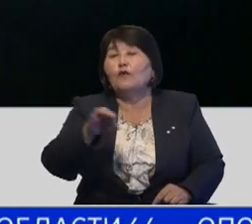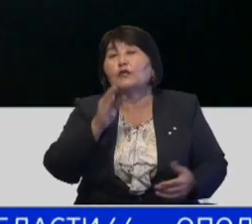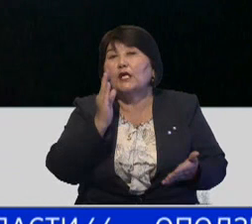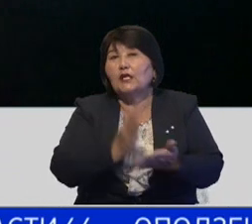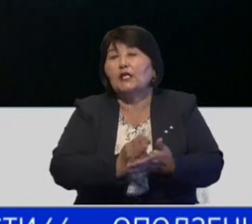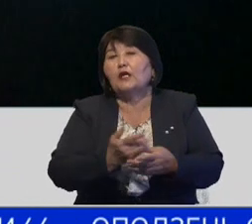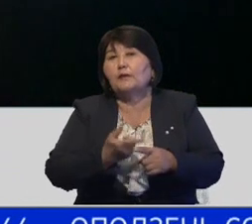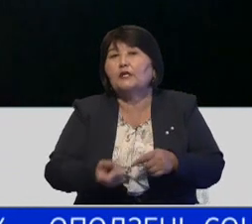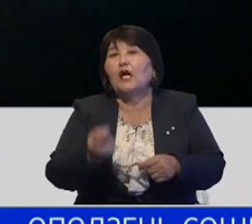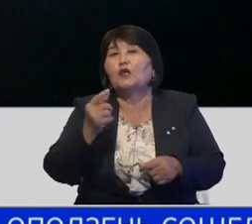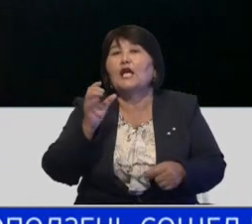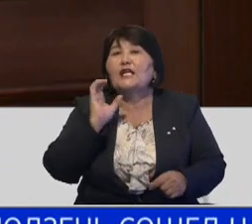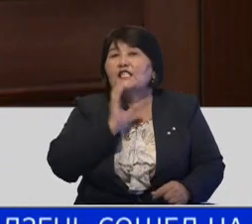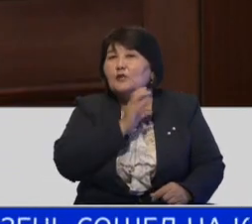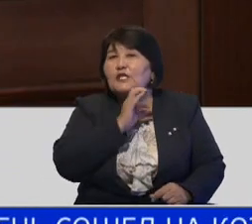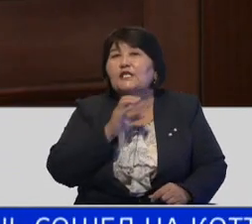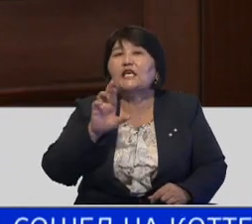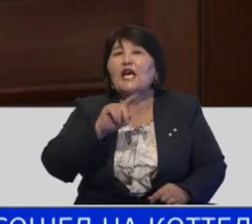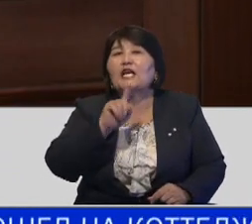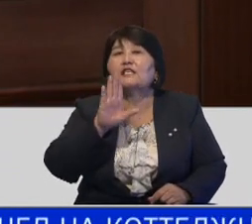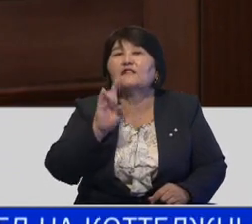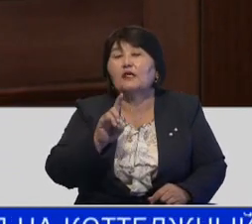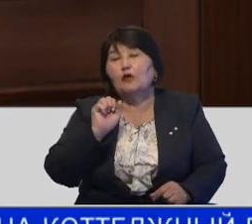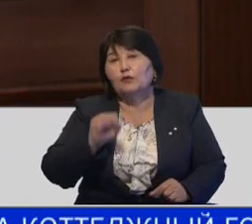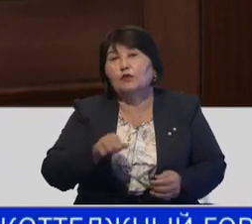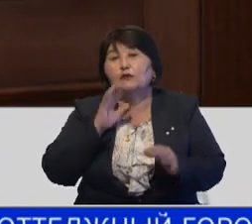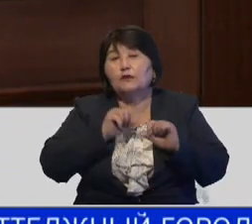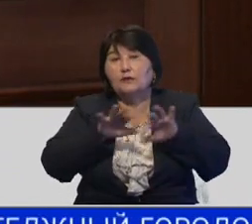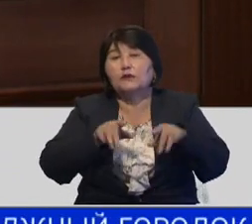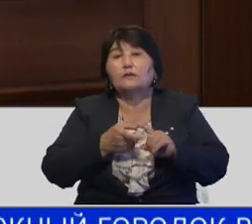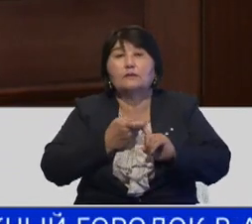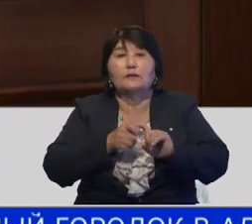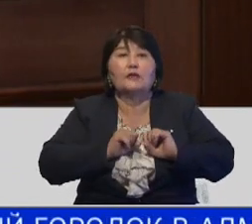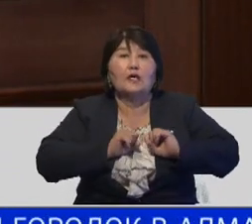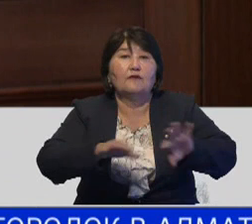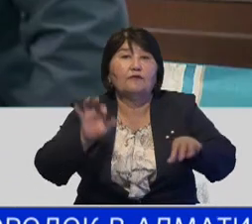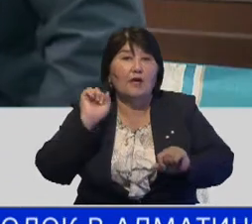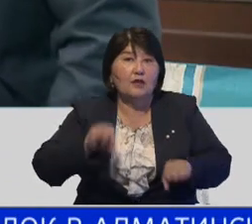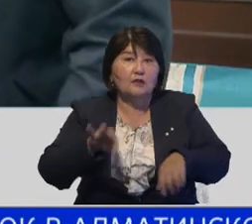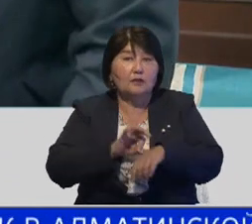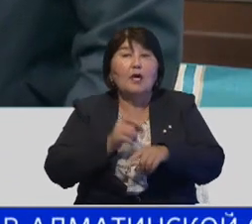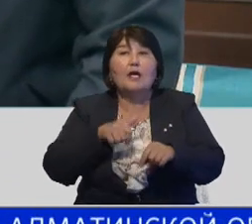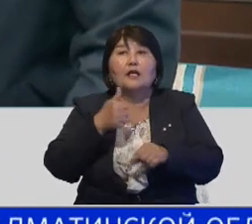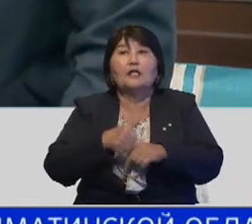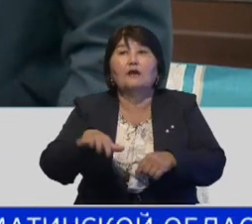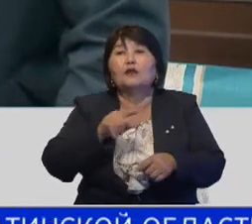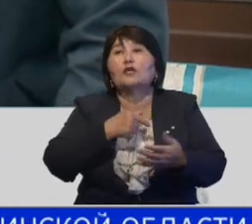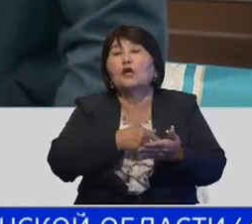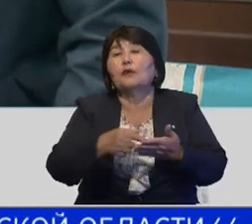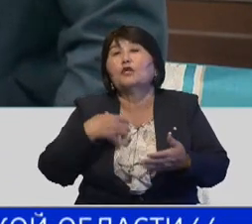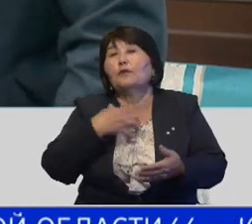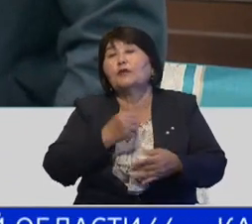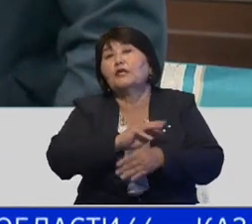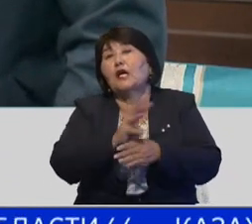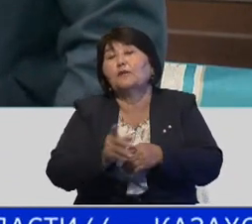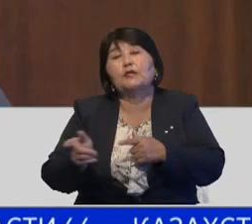имеется 10 очагов сибирской язвы подтопление может угрожать вспышко инфекции по итогам совещания глава региона подчеркнул важность